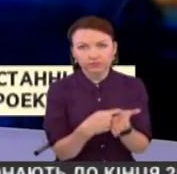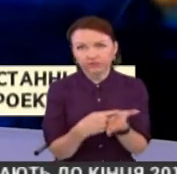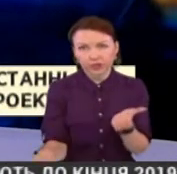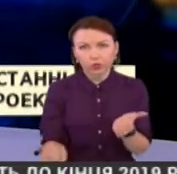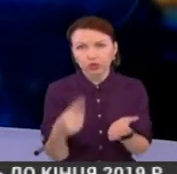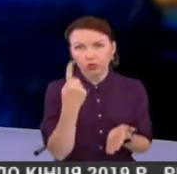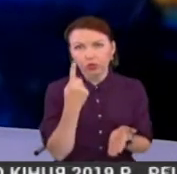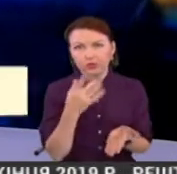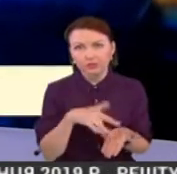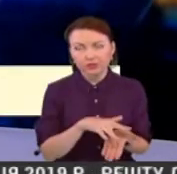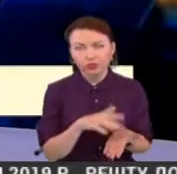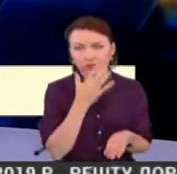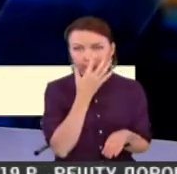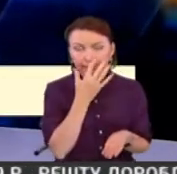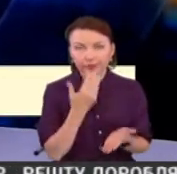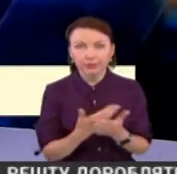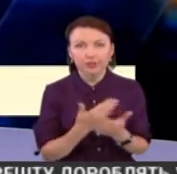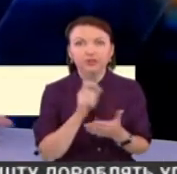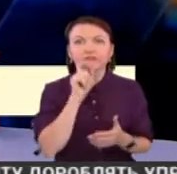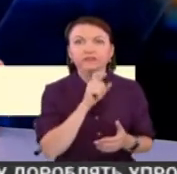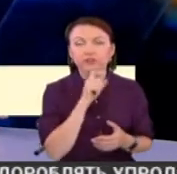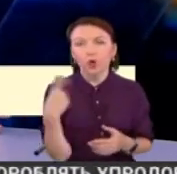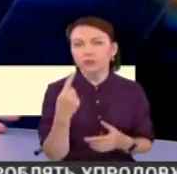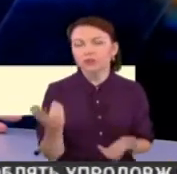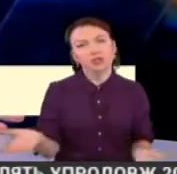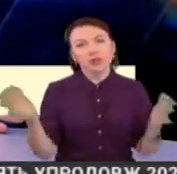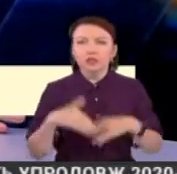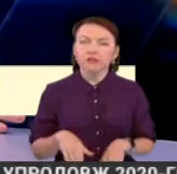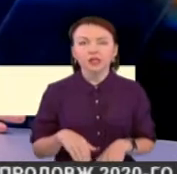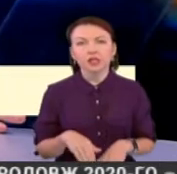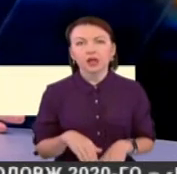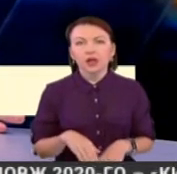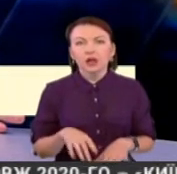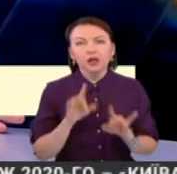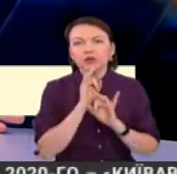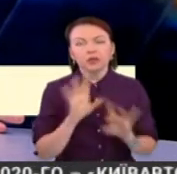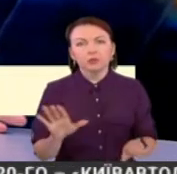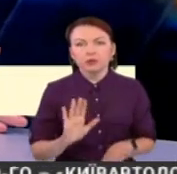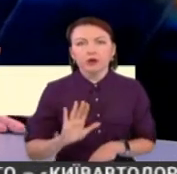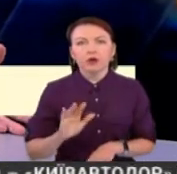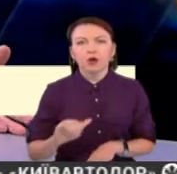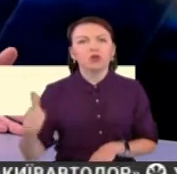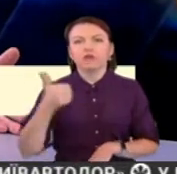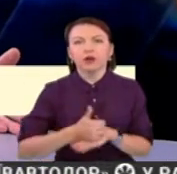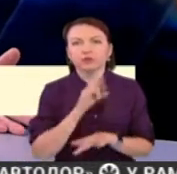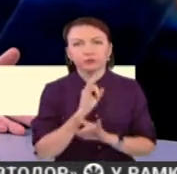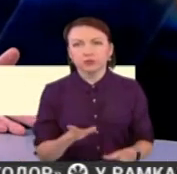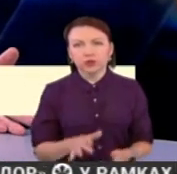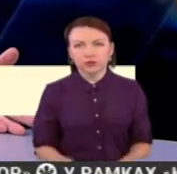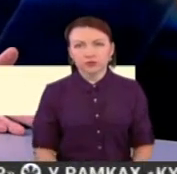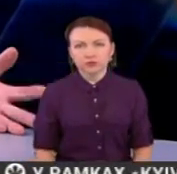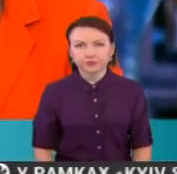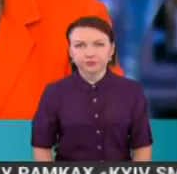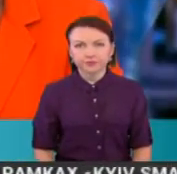одне місто чи, наприклад, в Вінницькій області, давайте, не буде посади голови. Питання, чи це буде вже